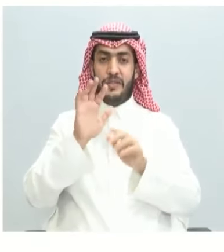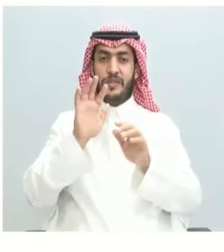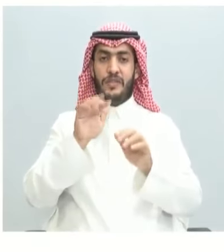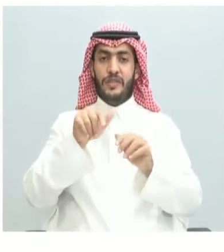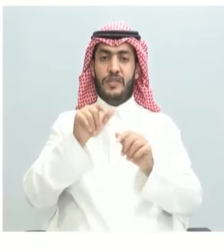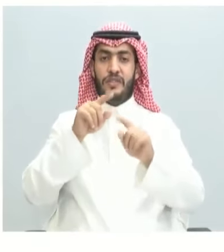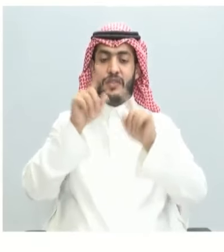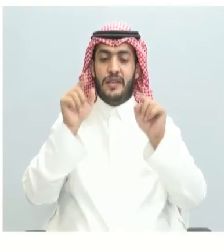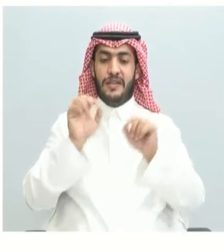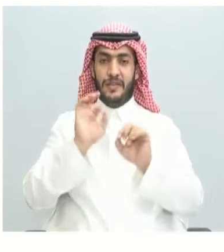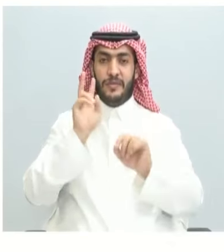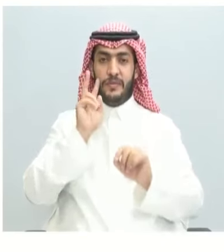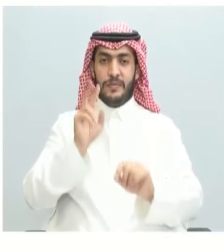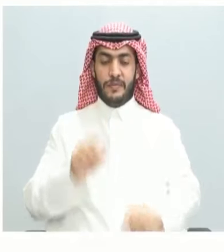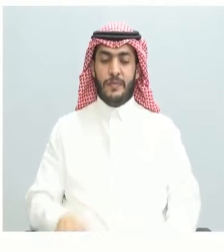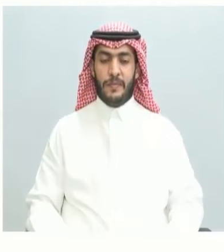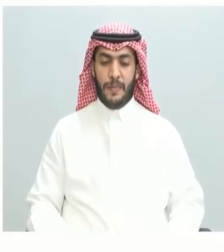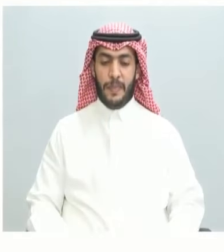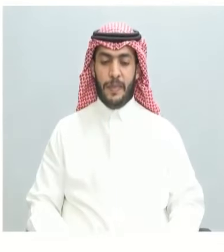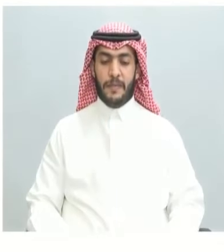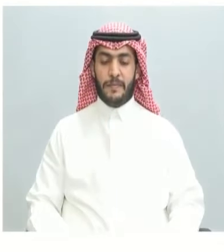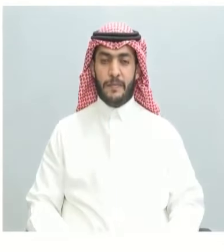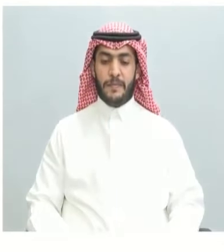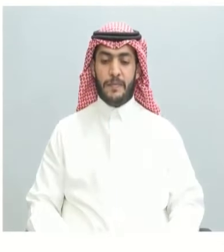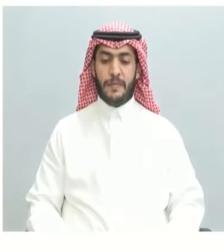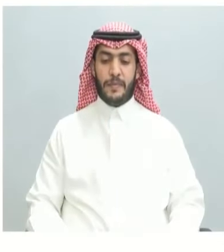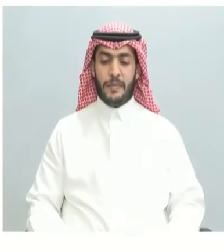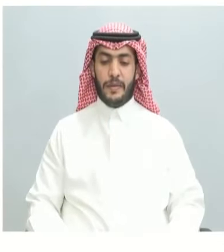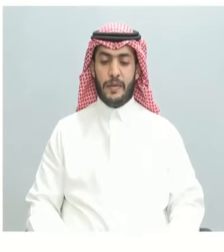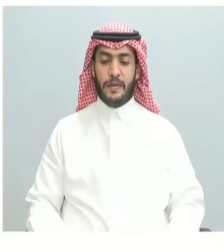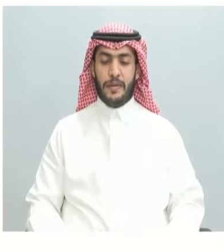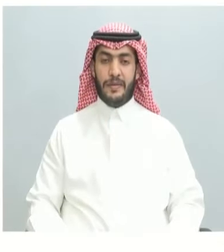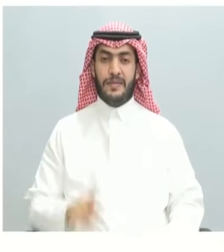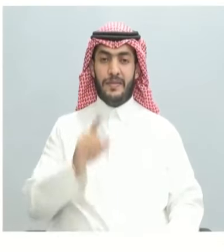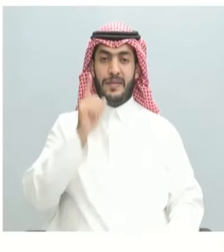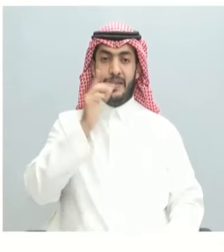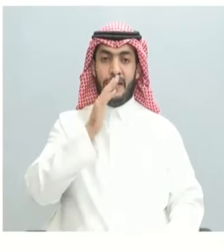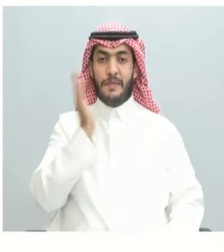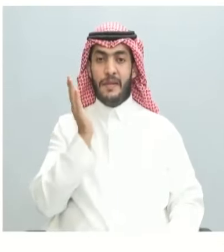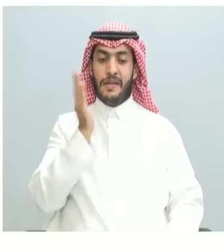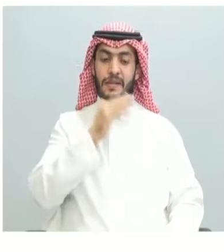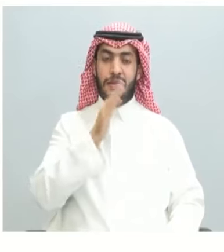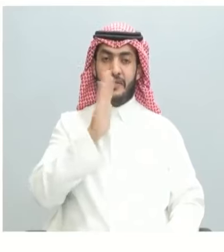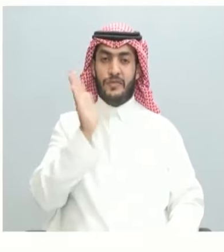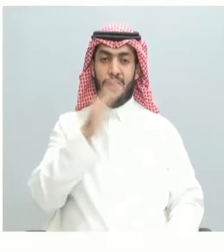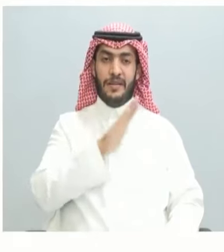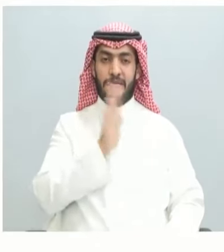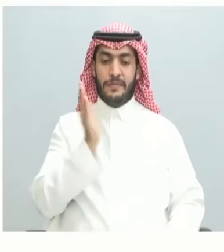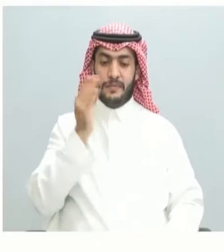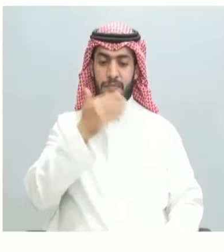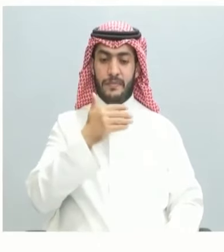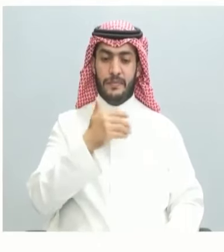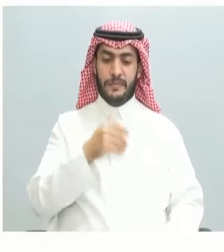بهذه الطريقه لاحظوا بهذه الطريقه عكس اتجاهه وسار الى الاتجاه